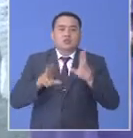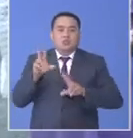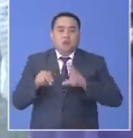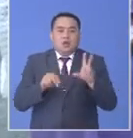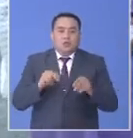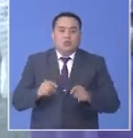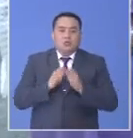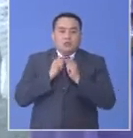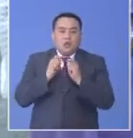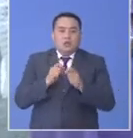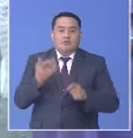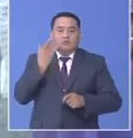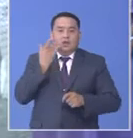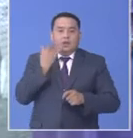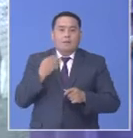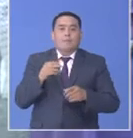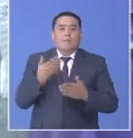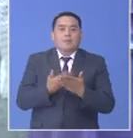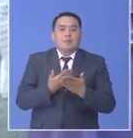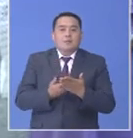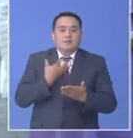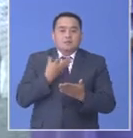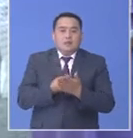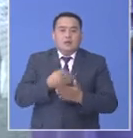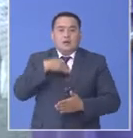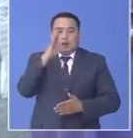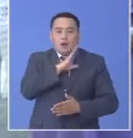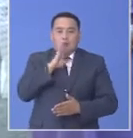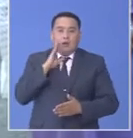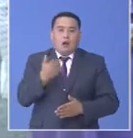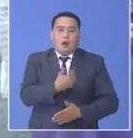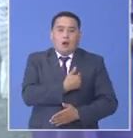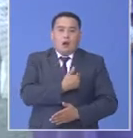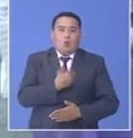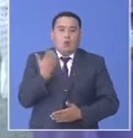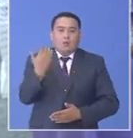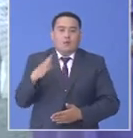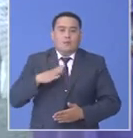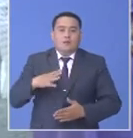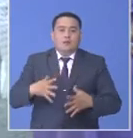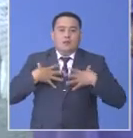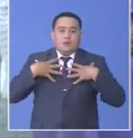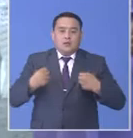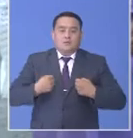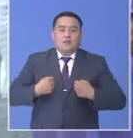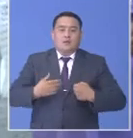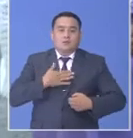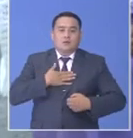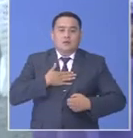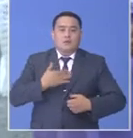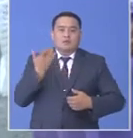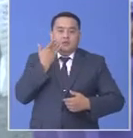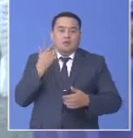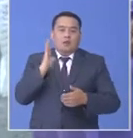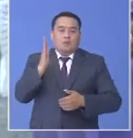родителям. Мы всегда и везде в пример ставим своих родителей и очень хотим, чтобы у них было крепкое здоровье, а мы всегда будем